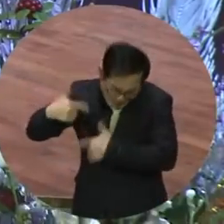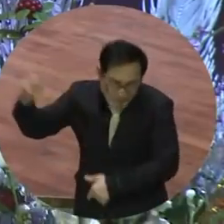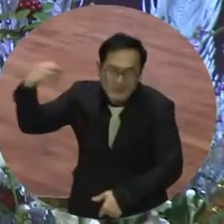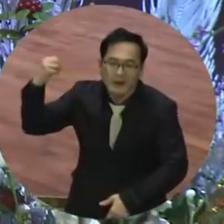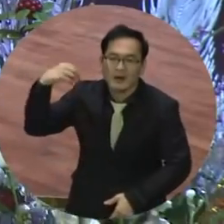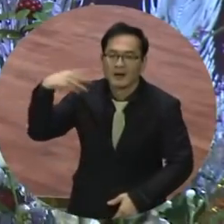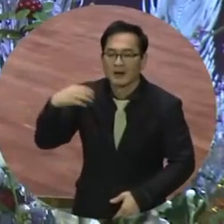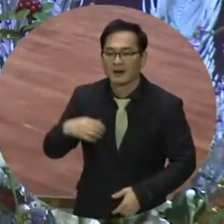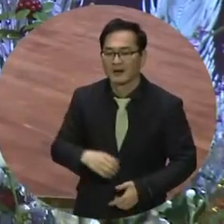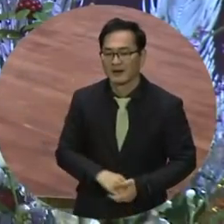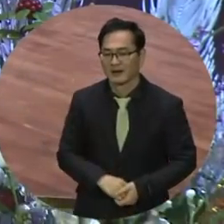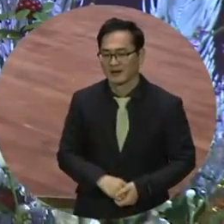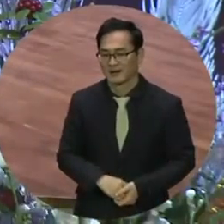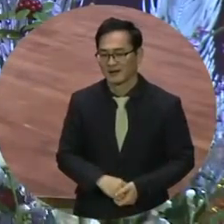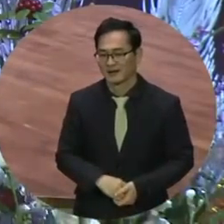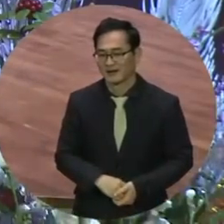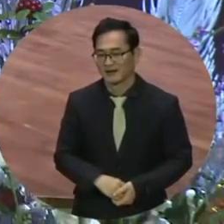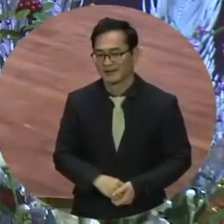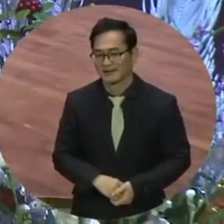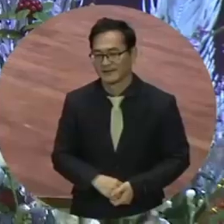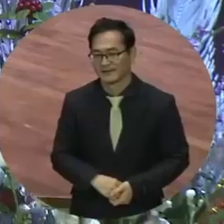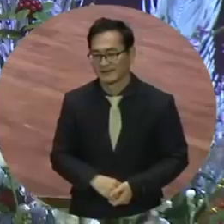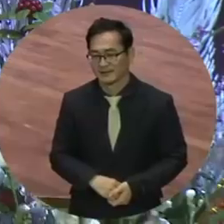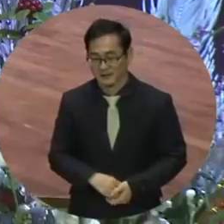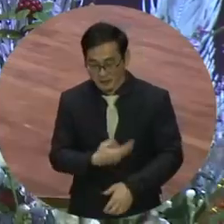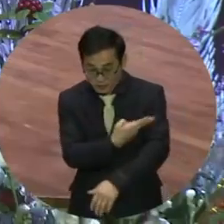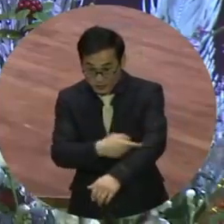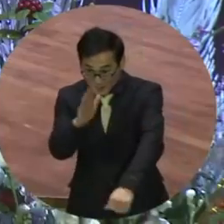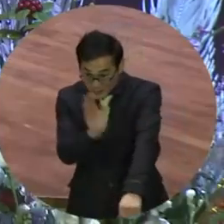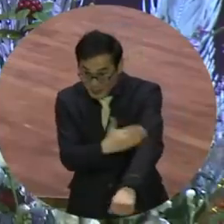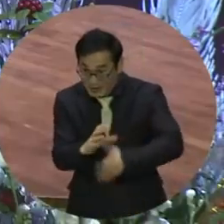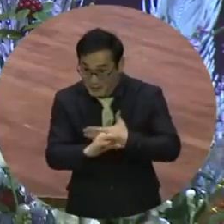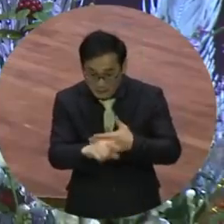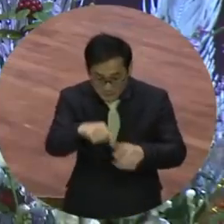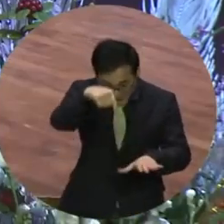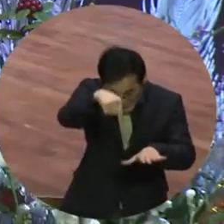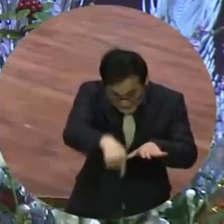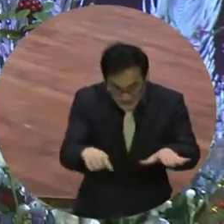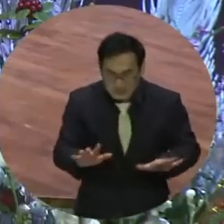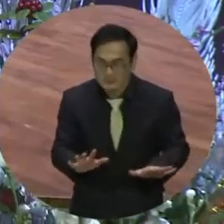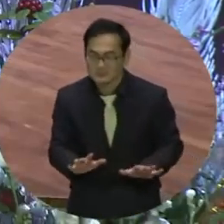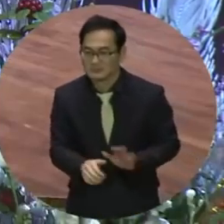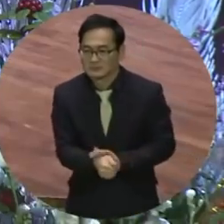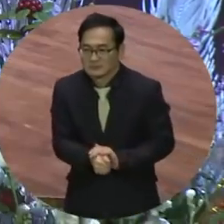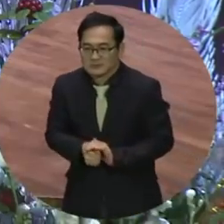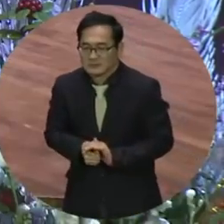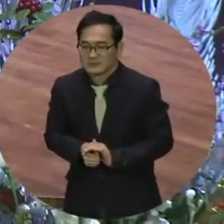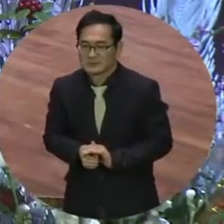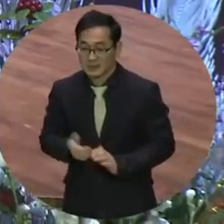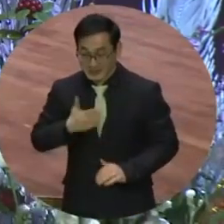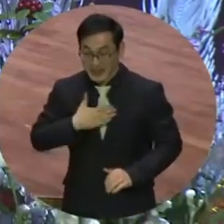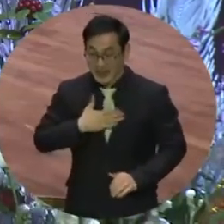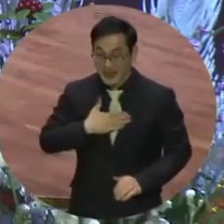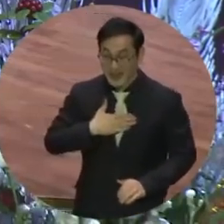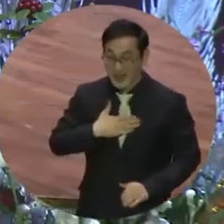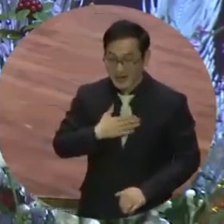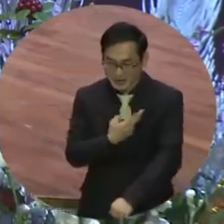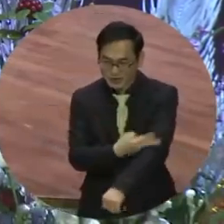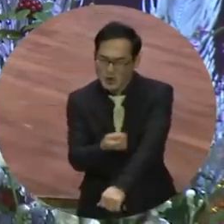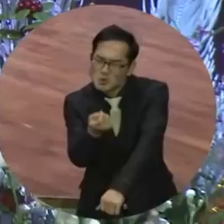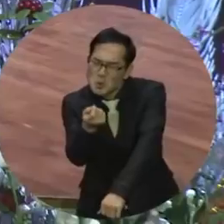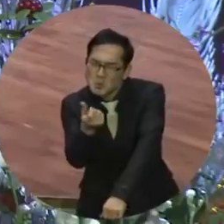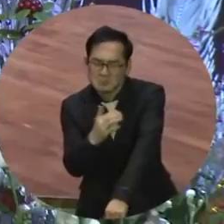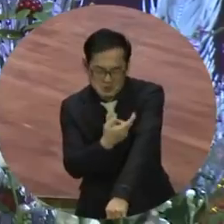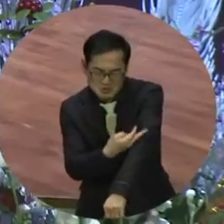수영을 못하는 사람은요, 물이 조금만 깊어도 무서워. 사실은 제가 수영을 전혀 못하는 거 아니에요.